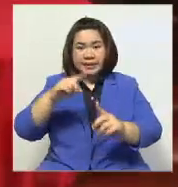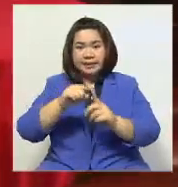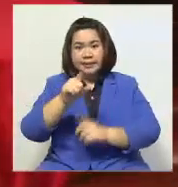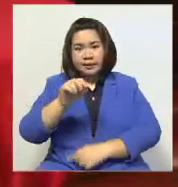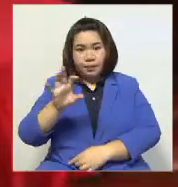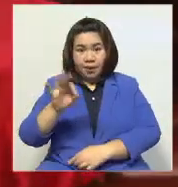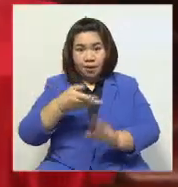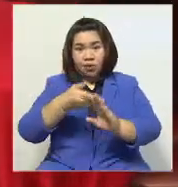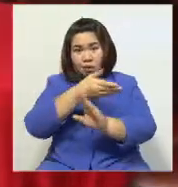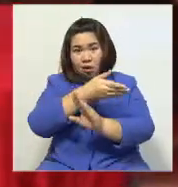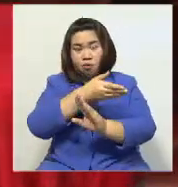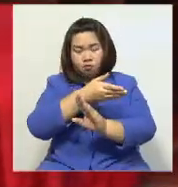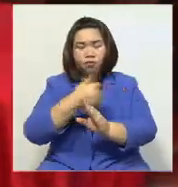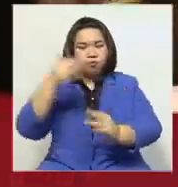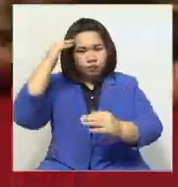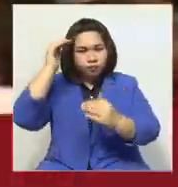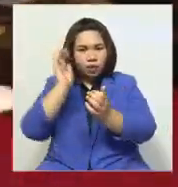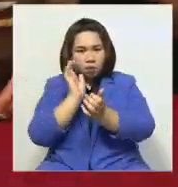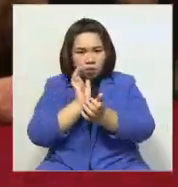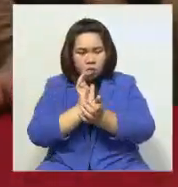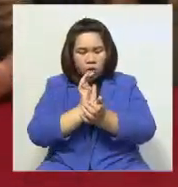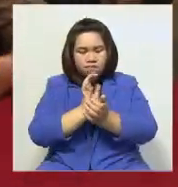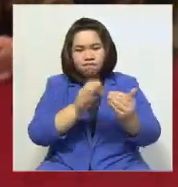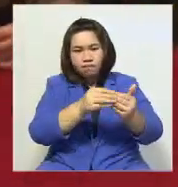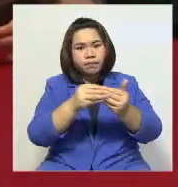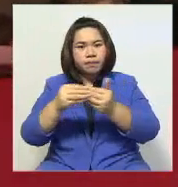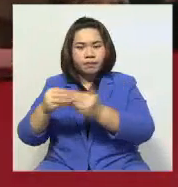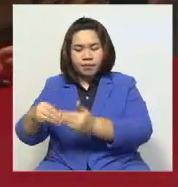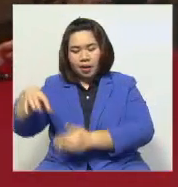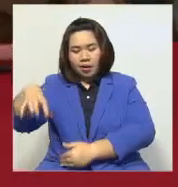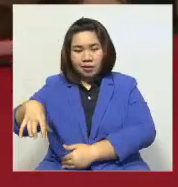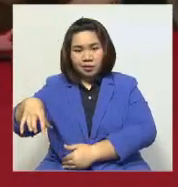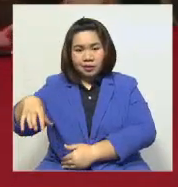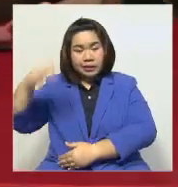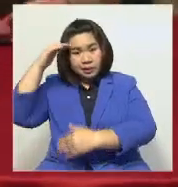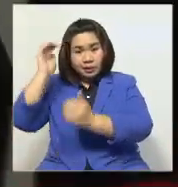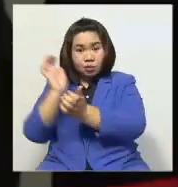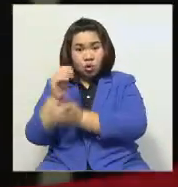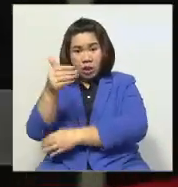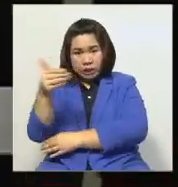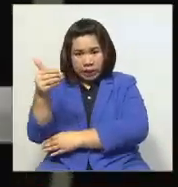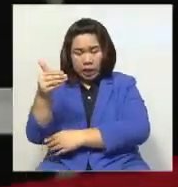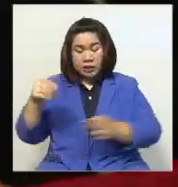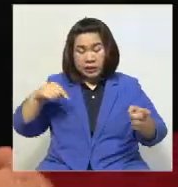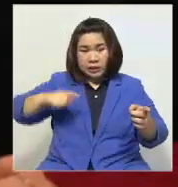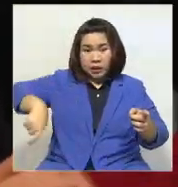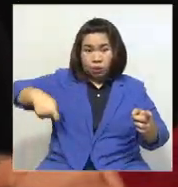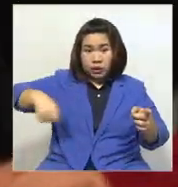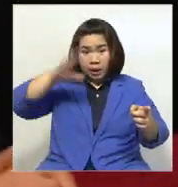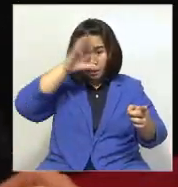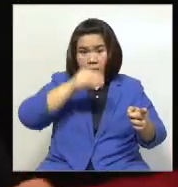ฎาคมที่ผ่านมานะคะโดยตำรวจก็นำตัวไปสอบสวนที่สำนักงานตำรวจแห่งชาติหลังจากรับมอบตัวกลับมาจากกัมพูชาเ